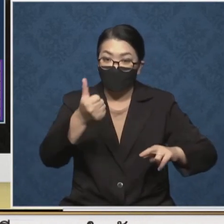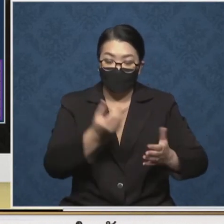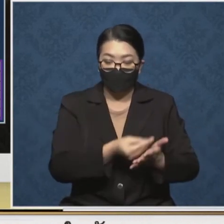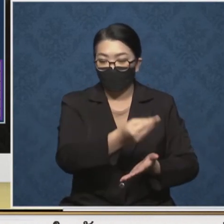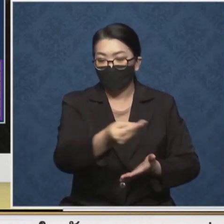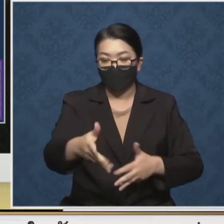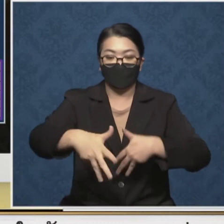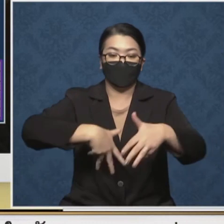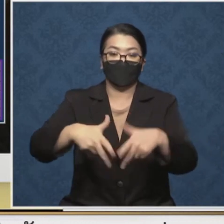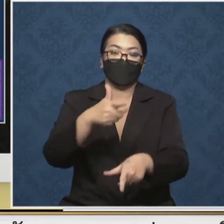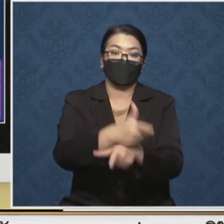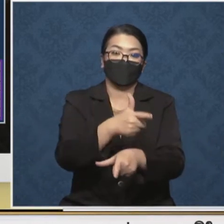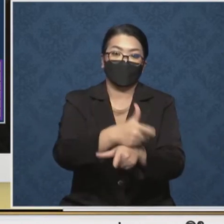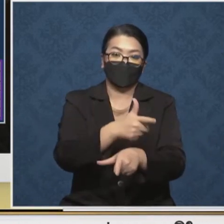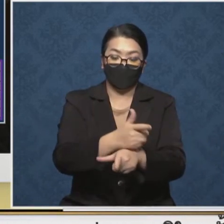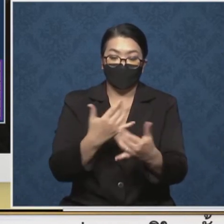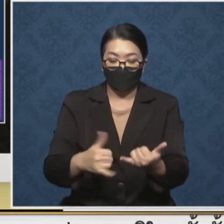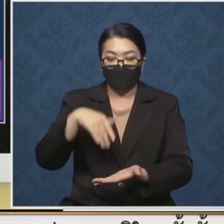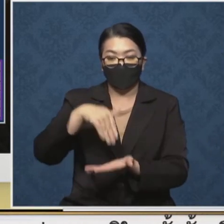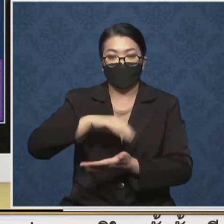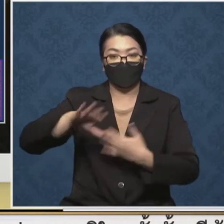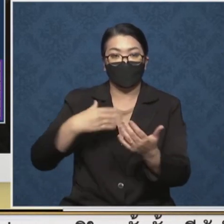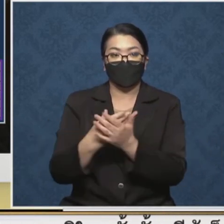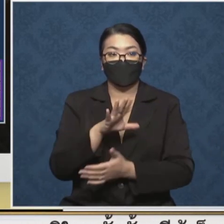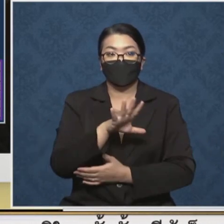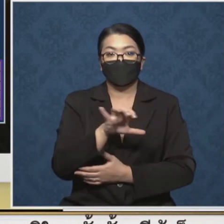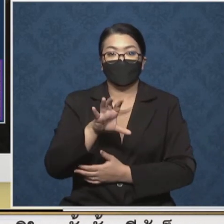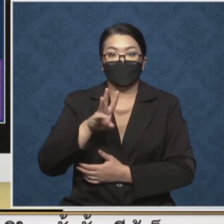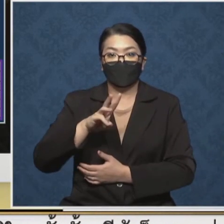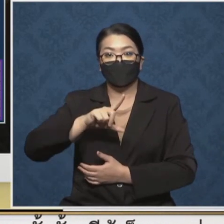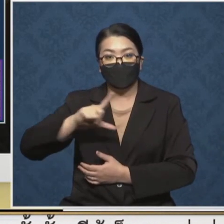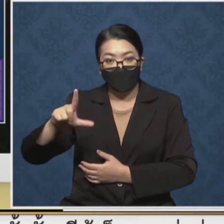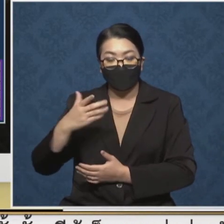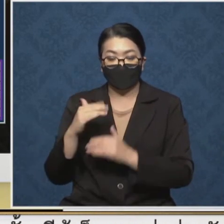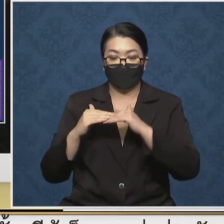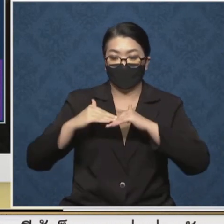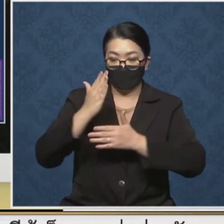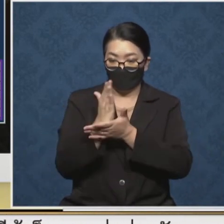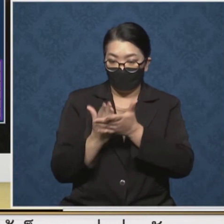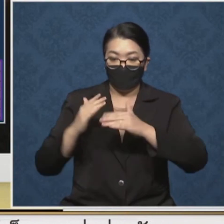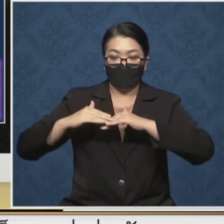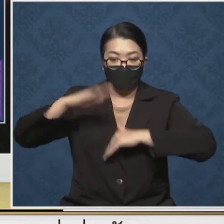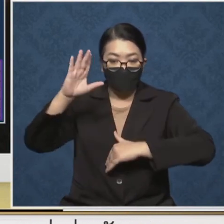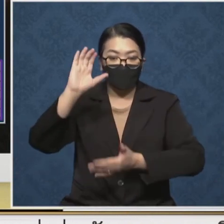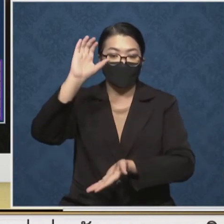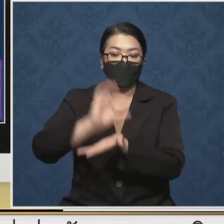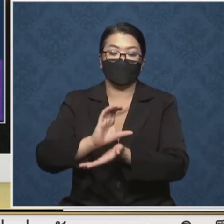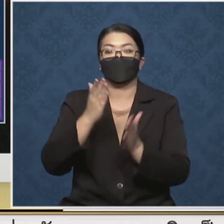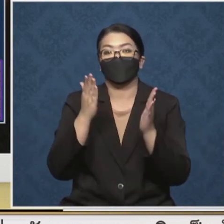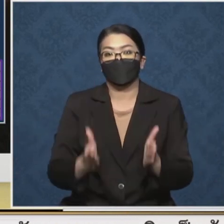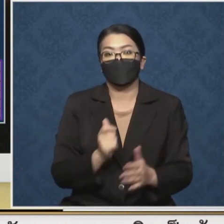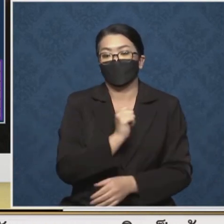ท่ประทานค่ะ จากงบประมาณของกลมมอนใหม่ทั้งหมด 500 6 ล้านนะคะเกินคร fueng ที่ถูกจดสเป็งปุคลากร